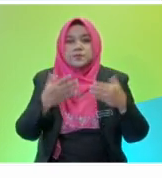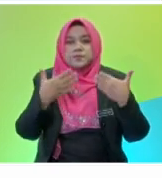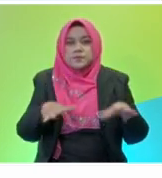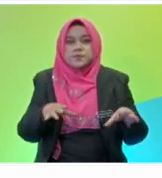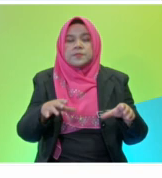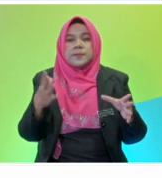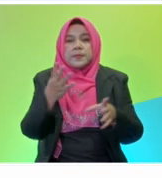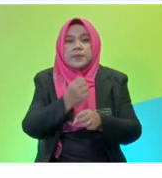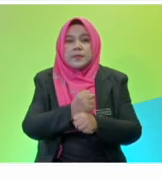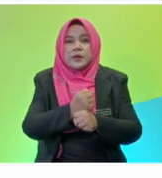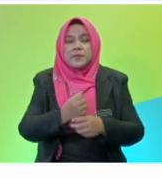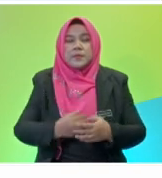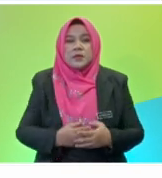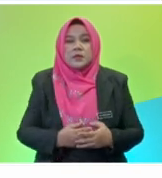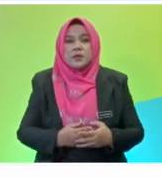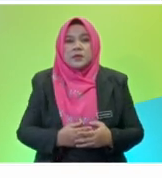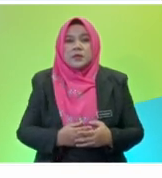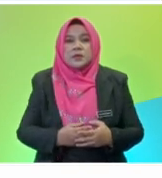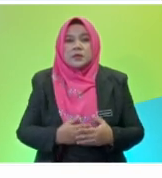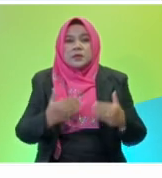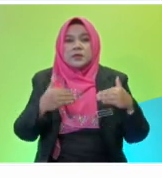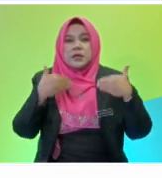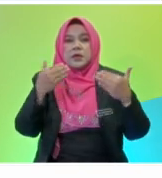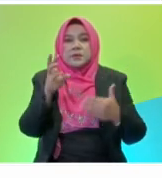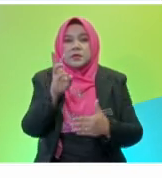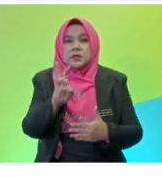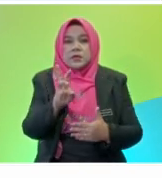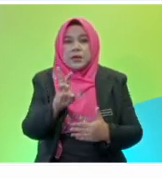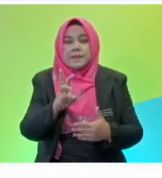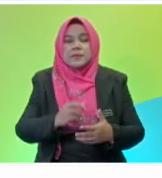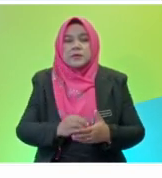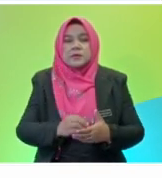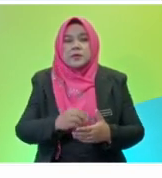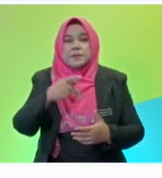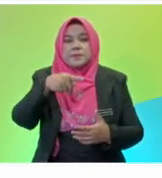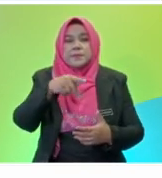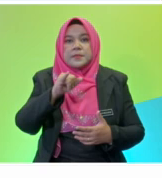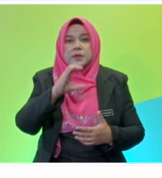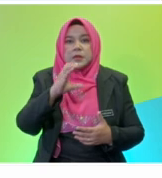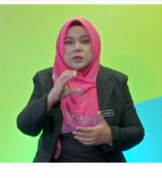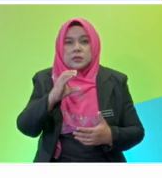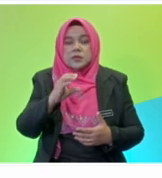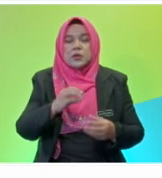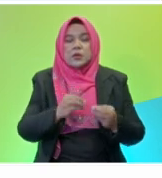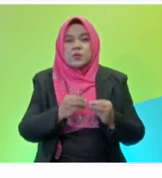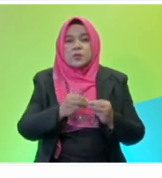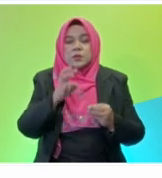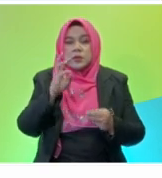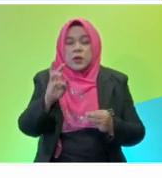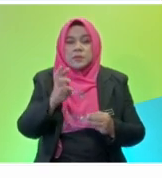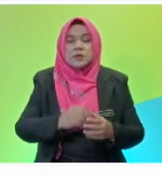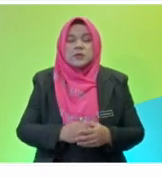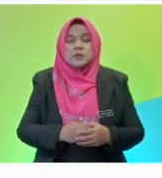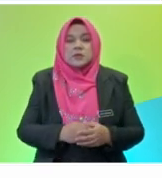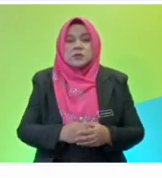kayak contohnya dapat tahap keenam juga untuk gamelan Mungkin dia sudah dapat